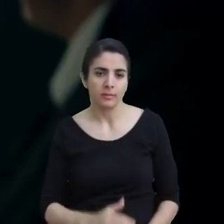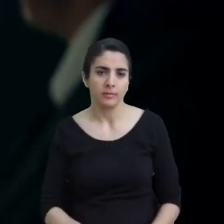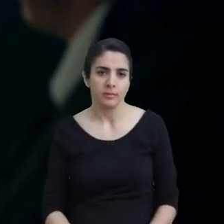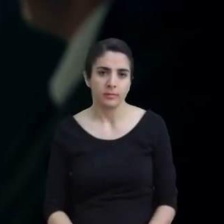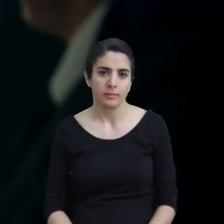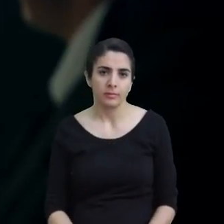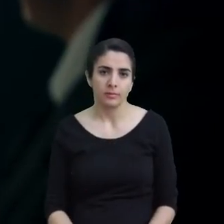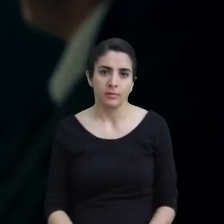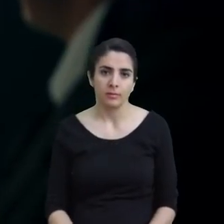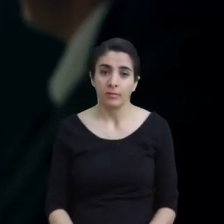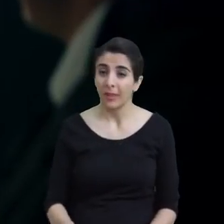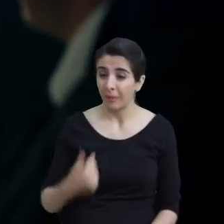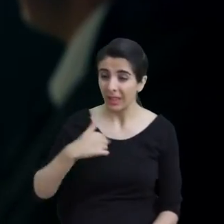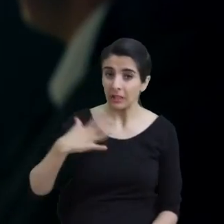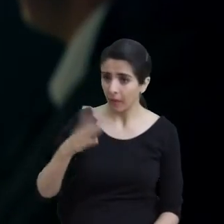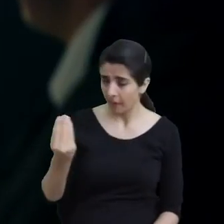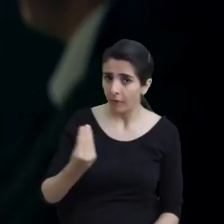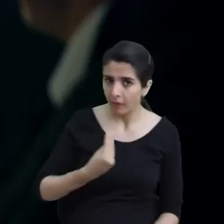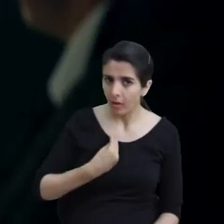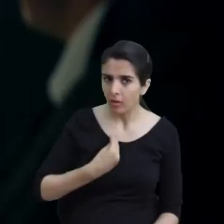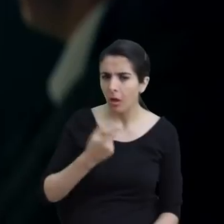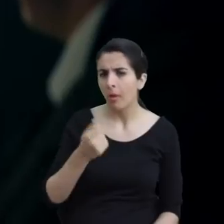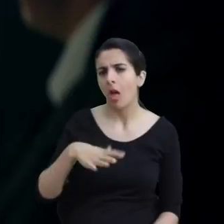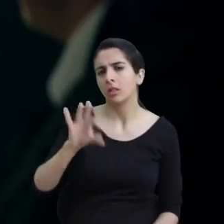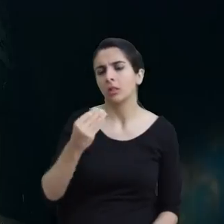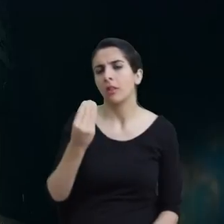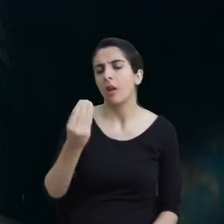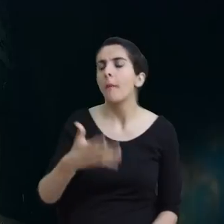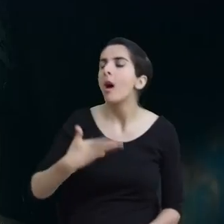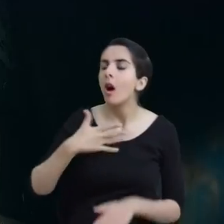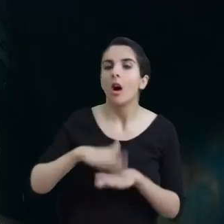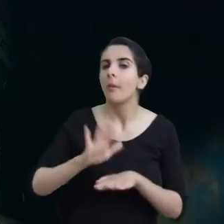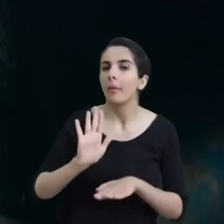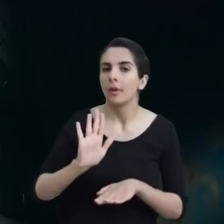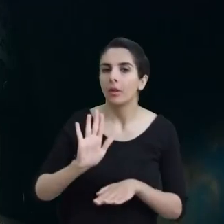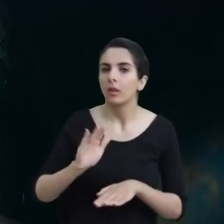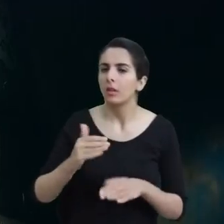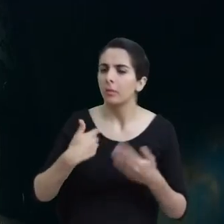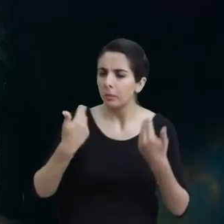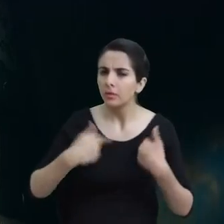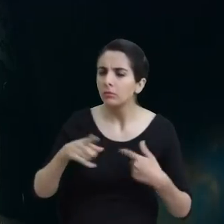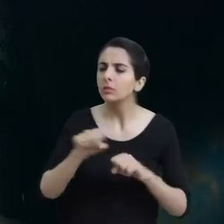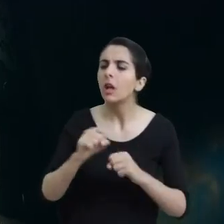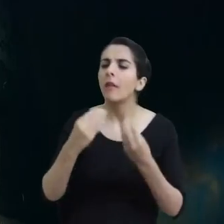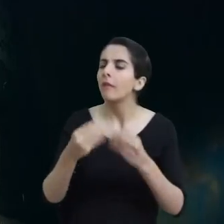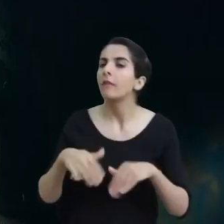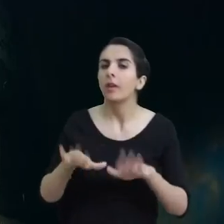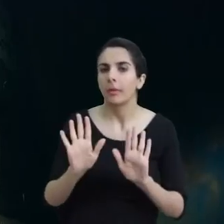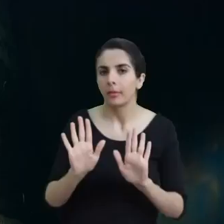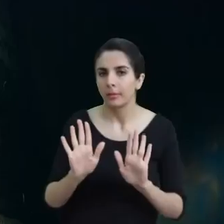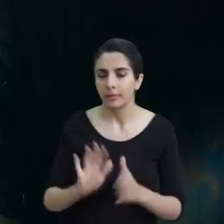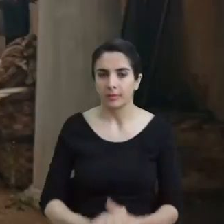Artin gülüyor. İstediğimizi getirir. Paran hazır. Merak etme. Bizden sana bir hal